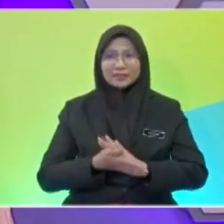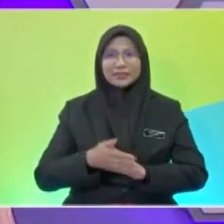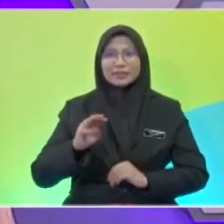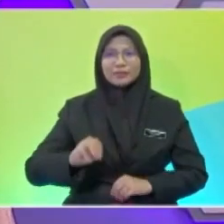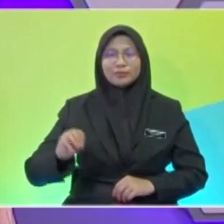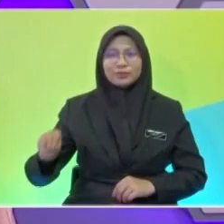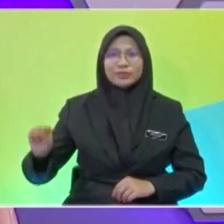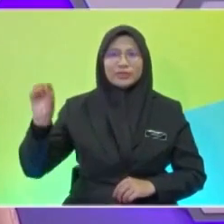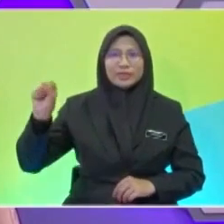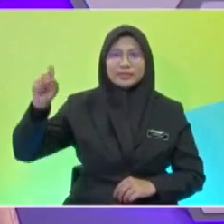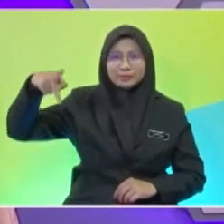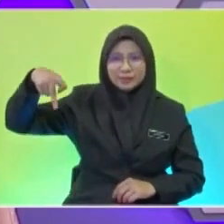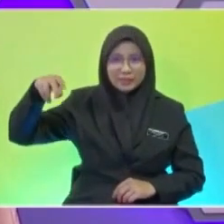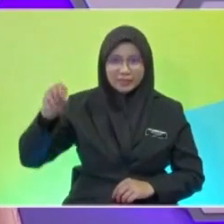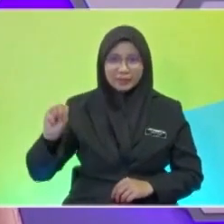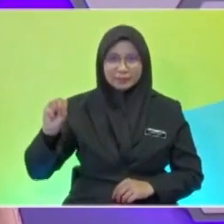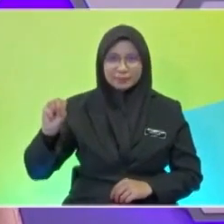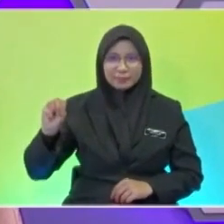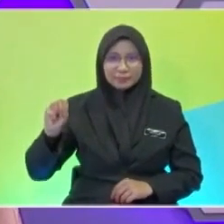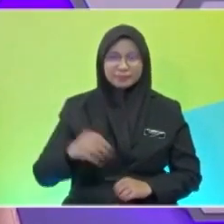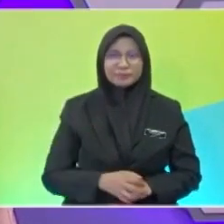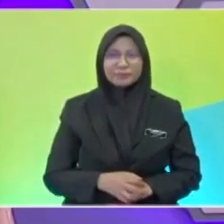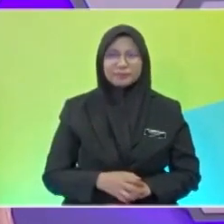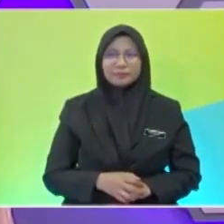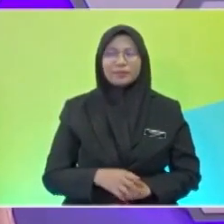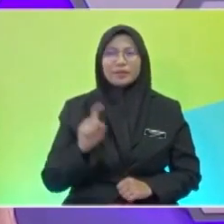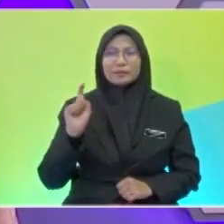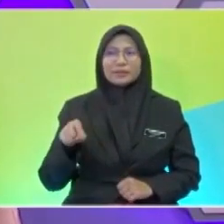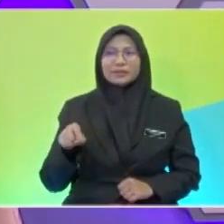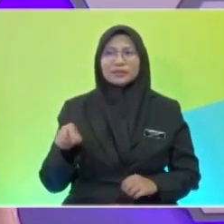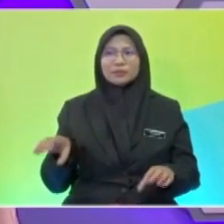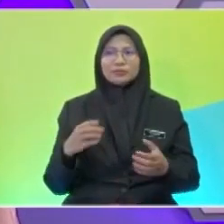pemeriksaan ini ialah calon perlu melakukan latihan